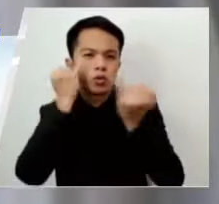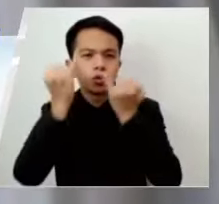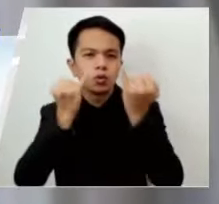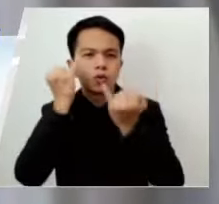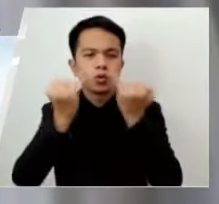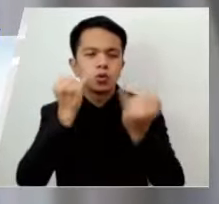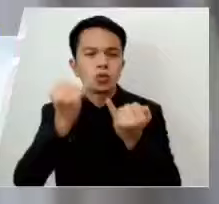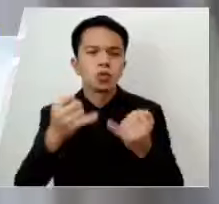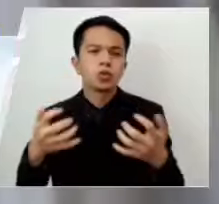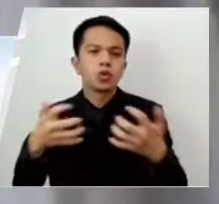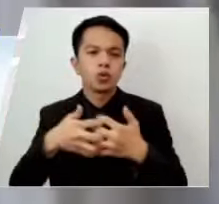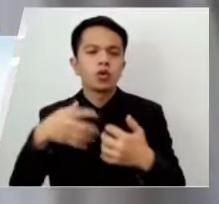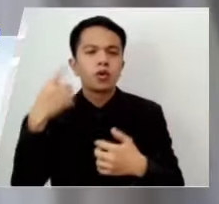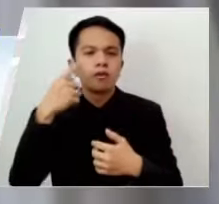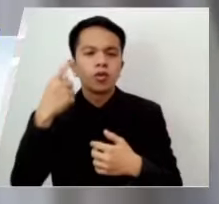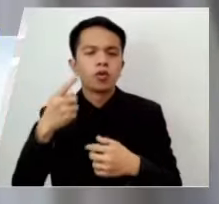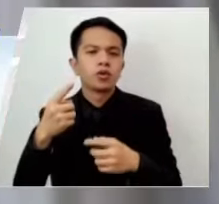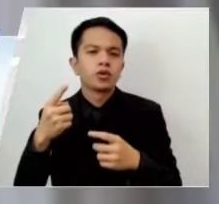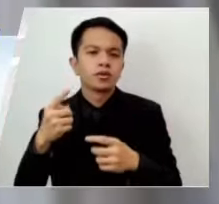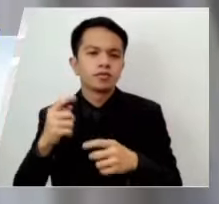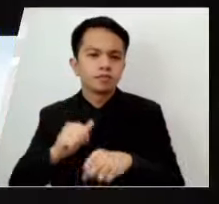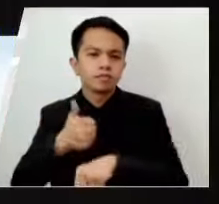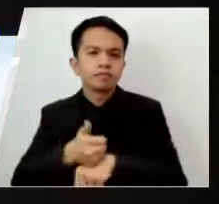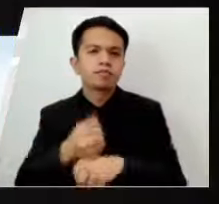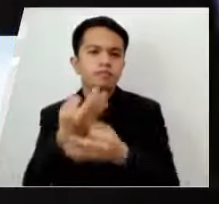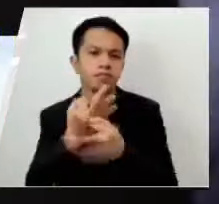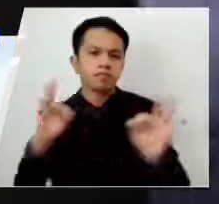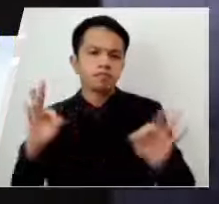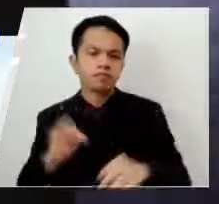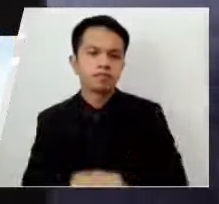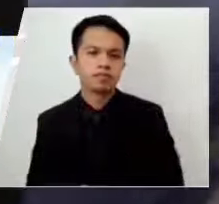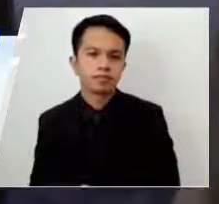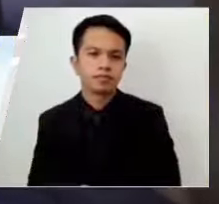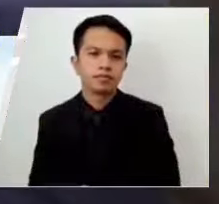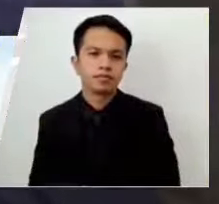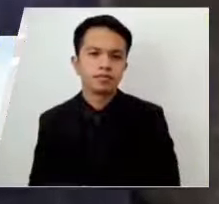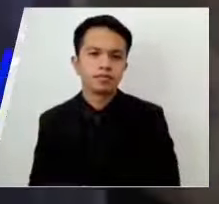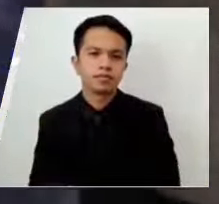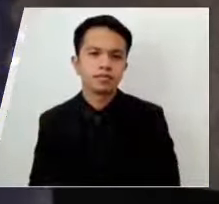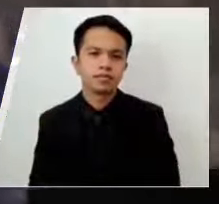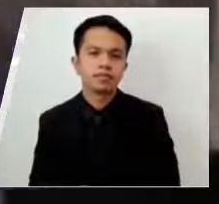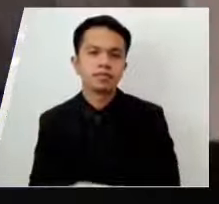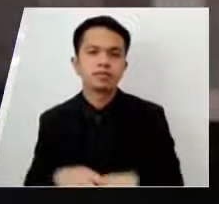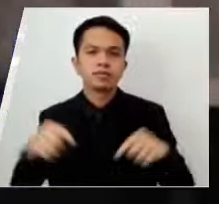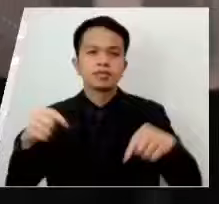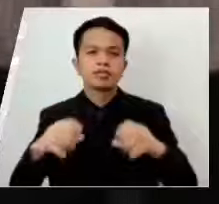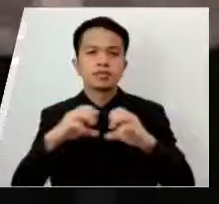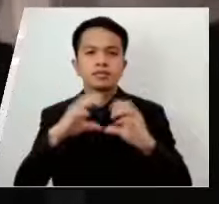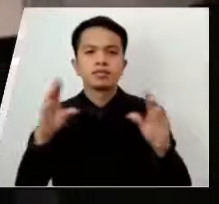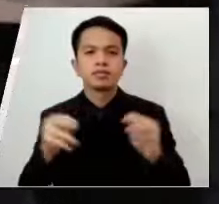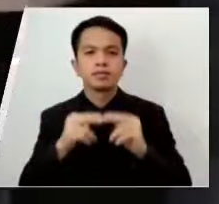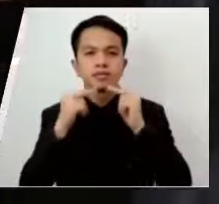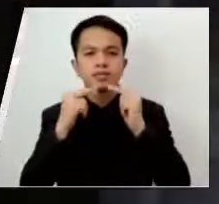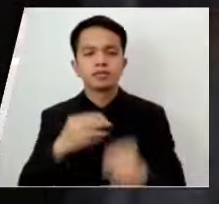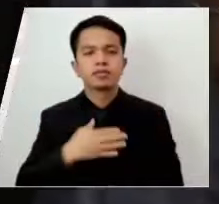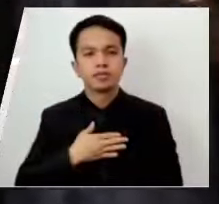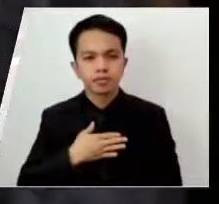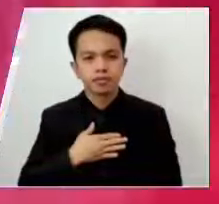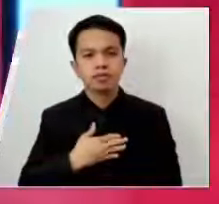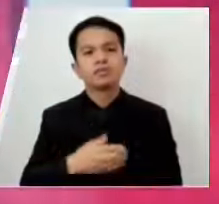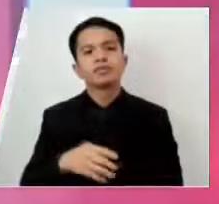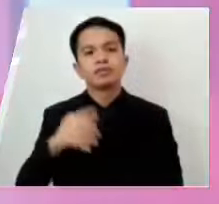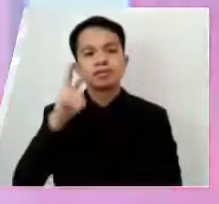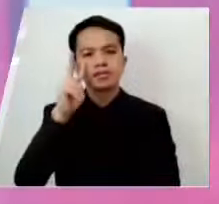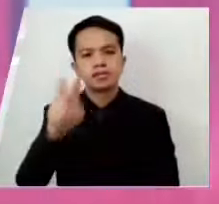sa pagtatamo ng kalayaan. Para sa GMA Integrated News, ako si Darlene Kai, ang